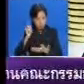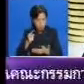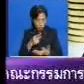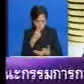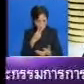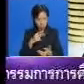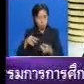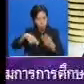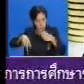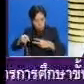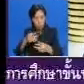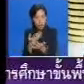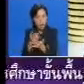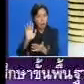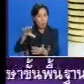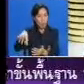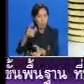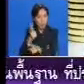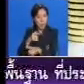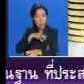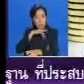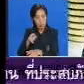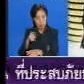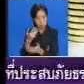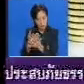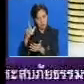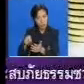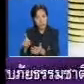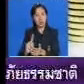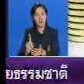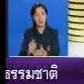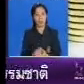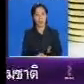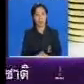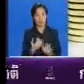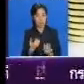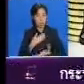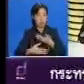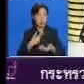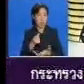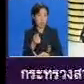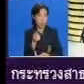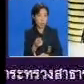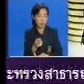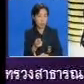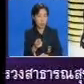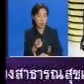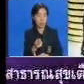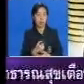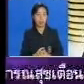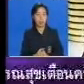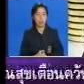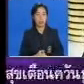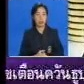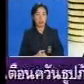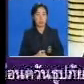คาที่เหมาะสมควรจะเป็นเท่าไหร่นะครับเราไปดูกันต่อนะอีกหนึ่งที่นะครับที่ตลาดสดทรัพย์ส่วนที่ตลาดสดนะครับท